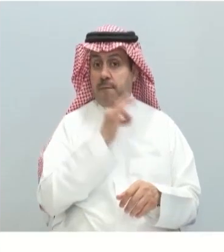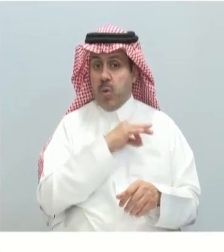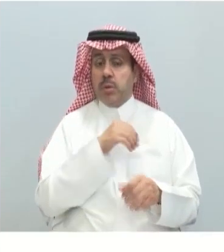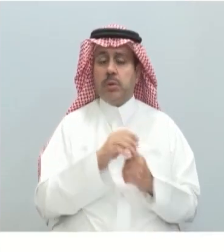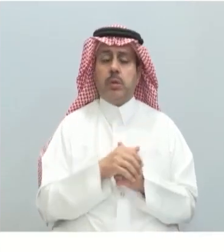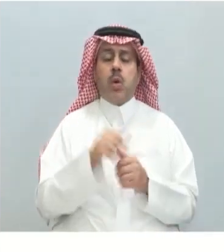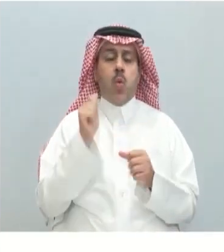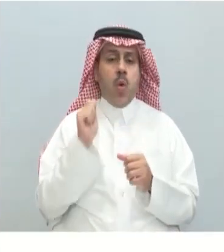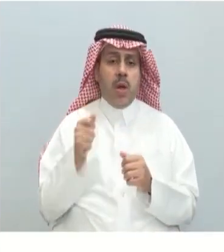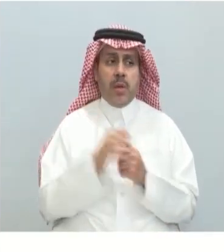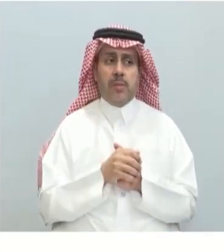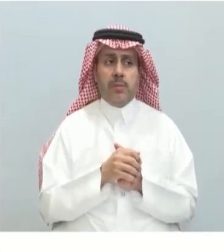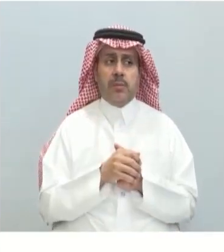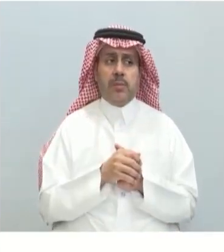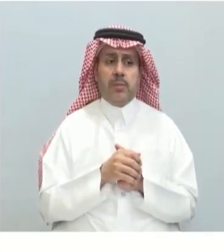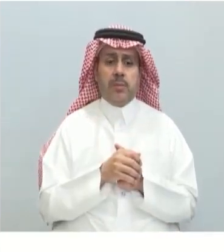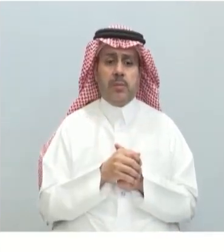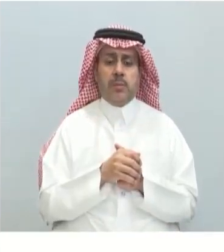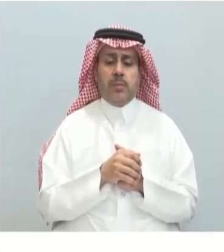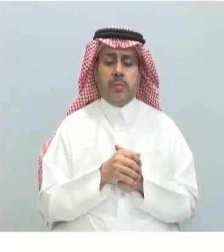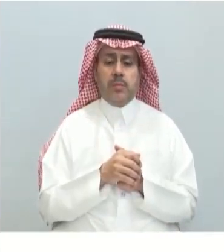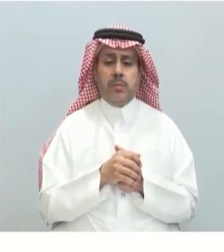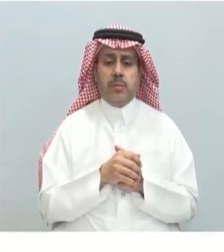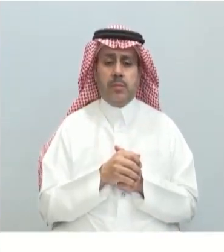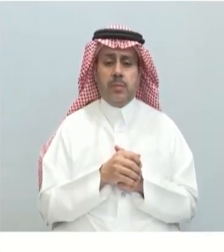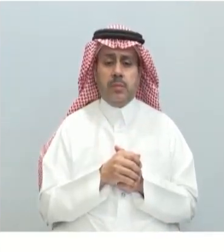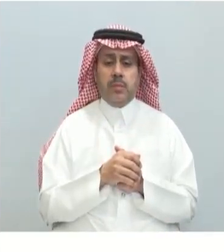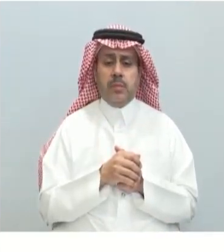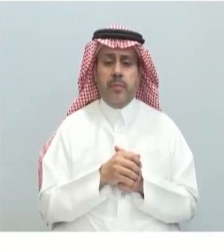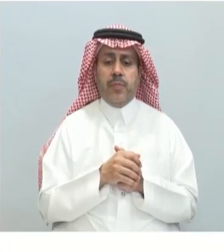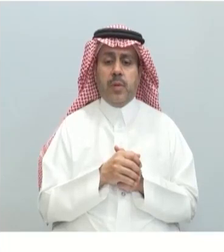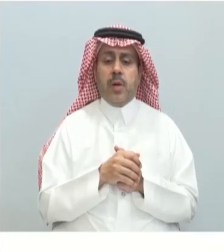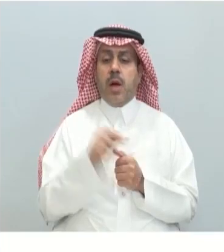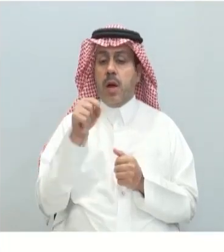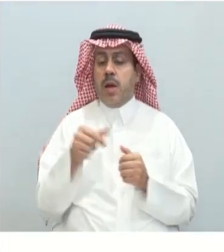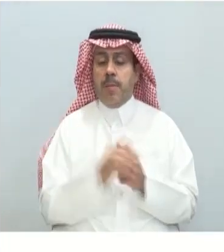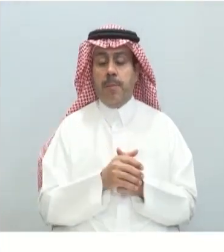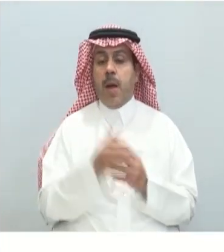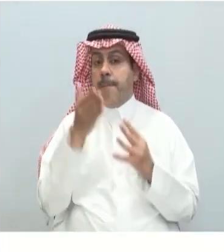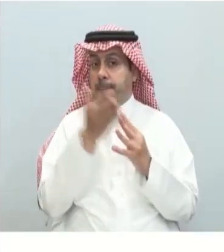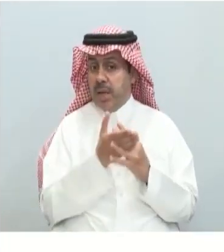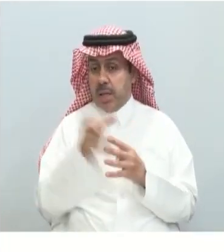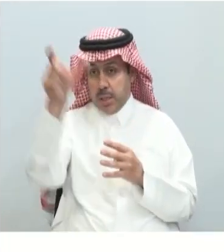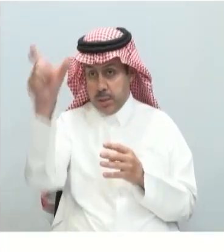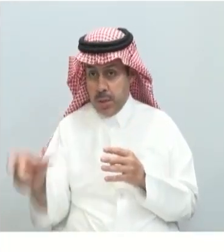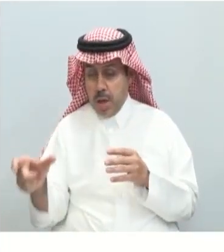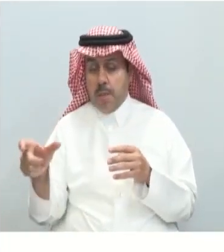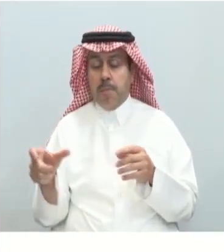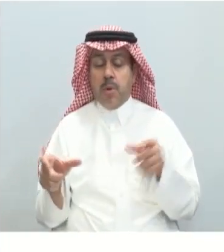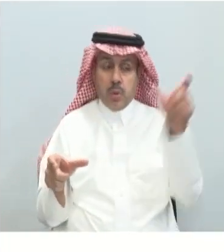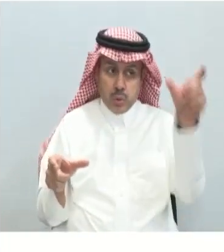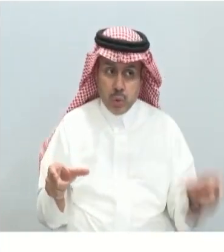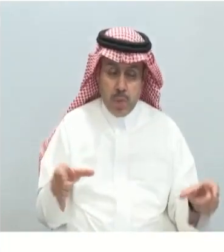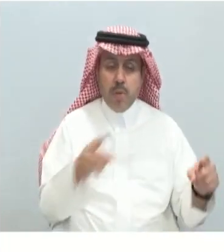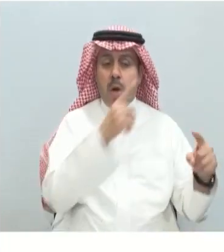المستنبطه والاحكام من الايات التي معنا وهذه الفائده ان بين اصحاب النار واصحاب